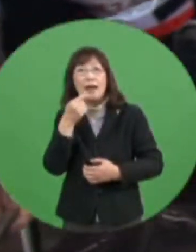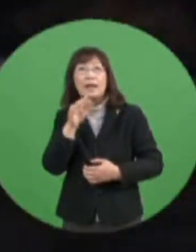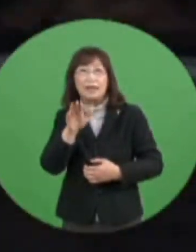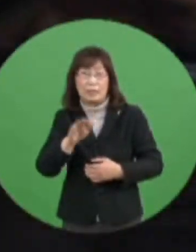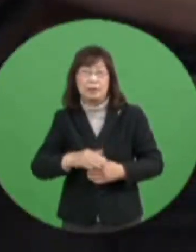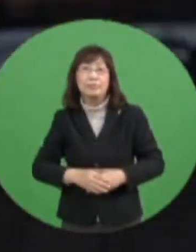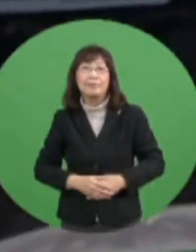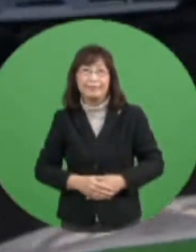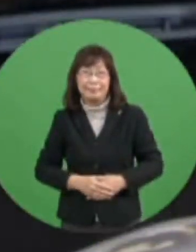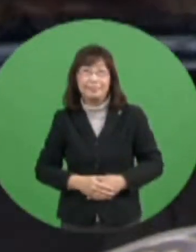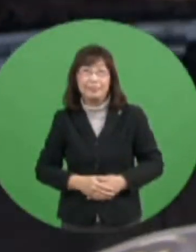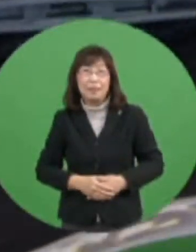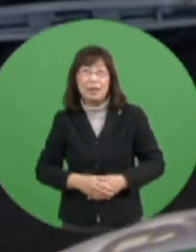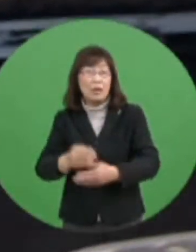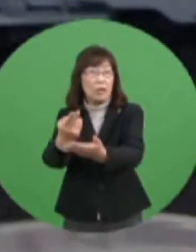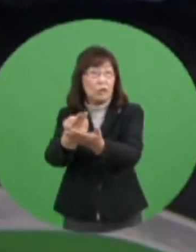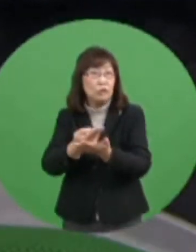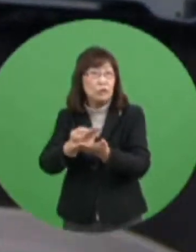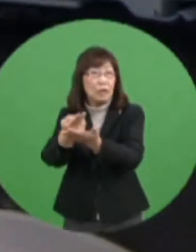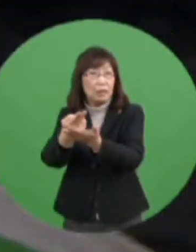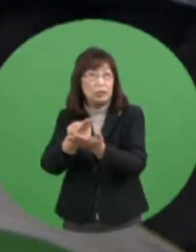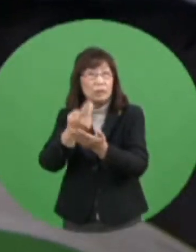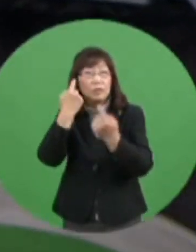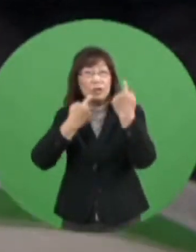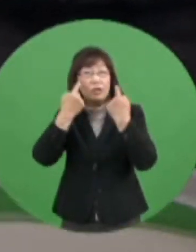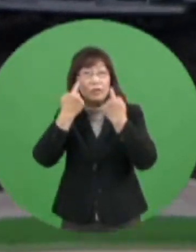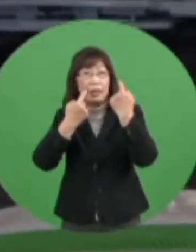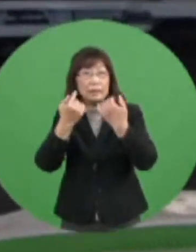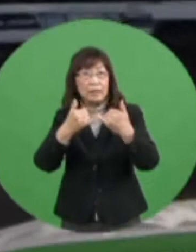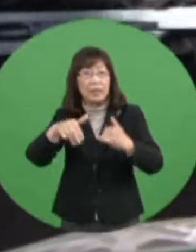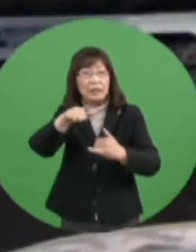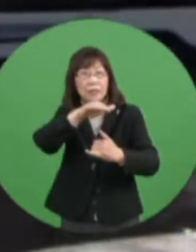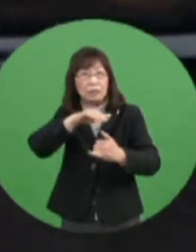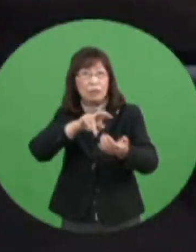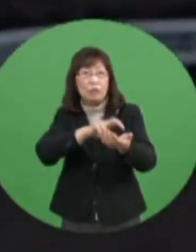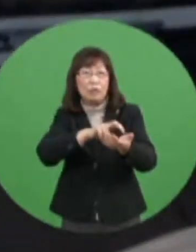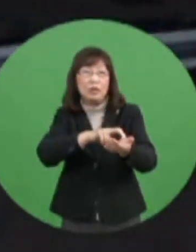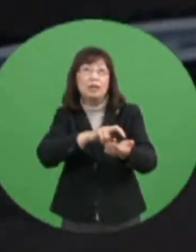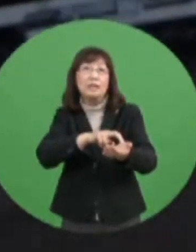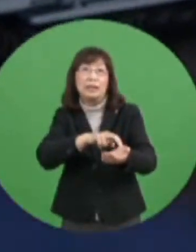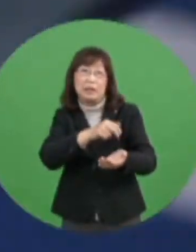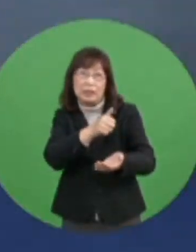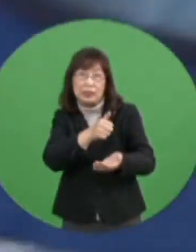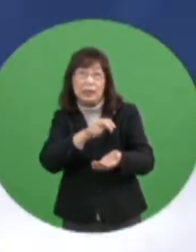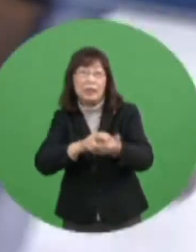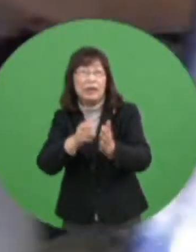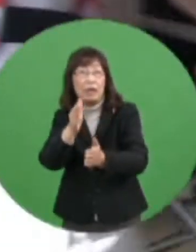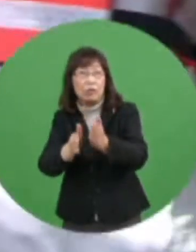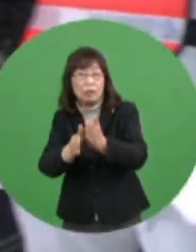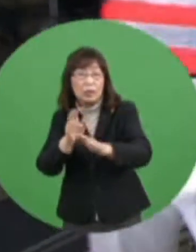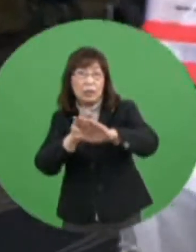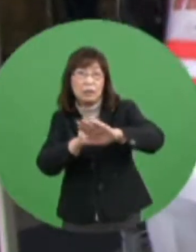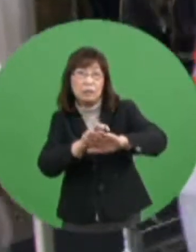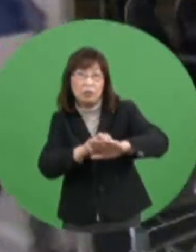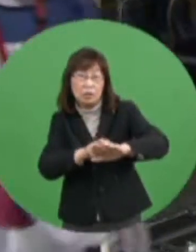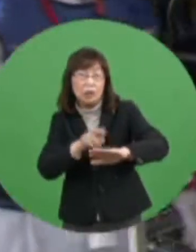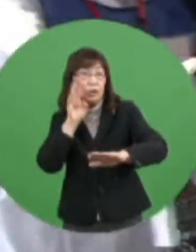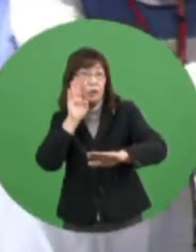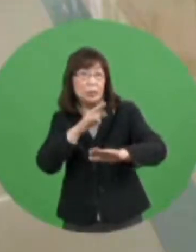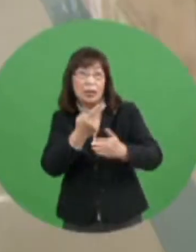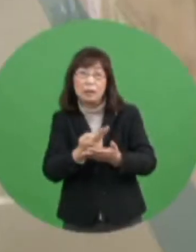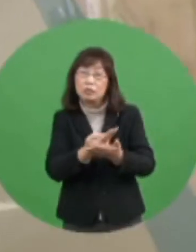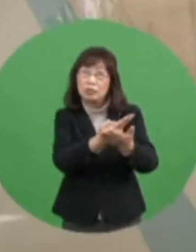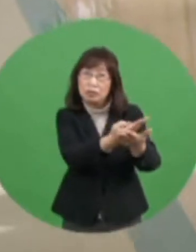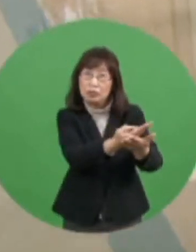い、 次から次へと運ばれてくる患者たちを医師や看護師が診断し速やかに治療室に誘導します